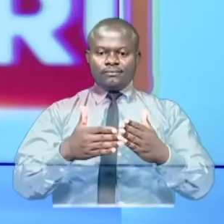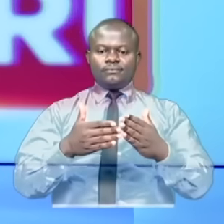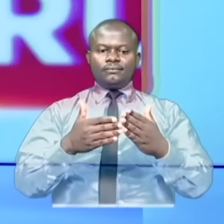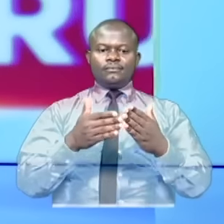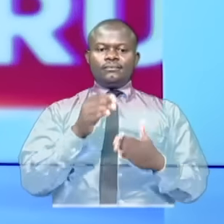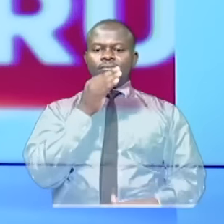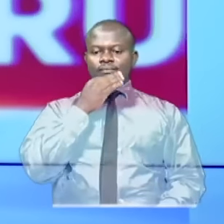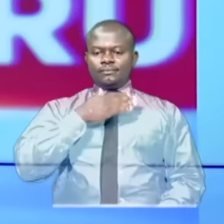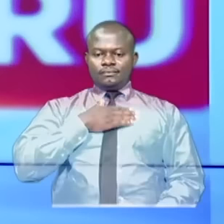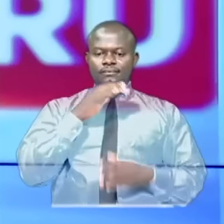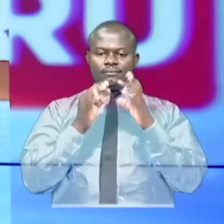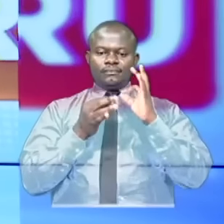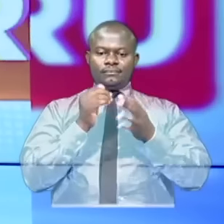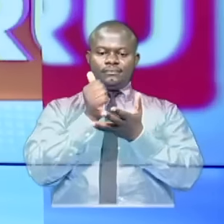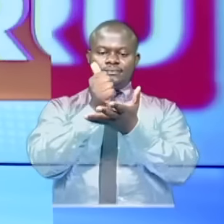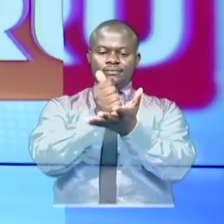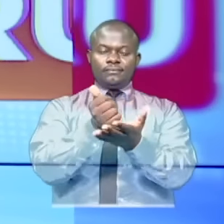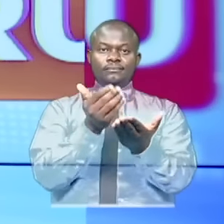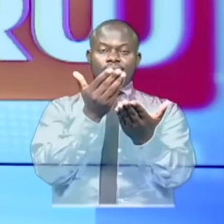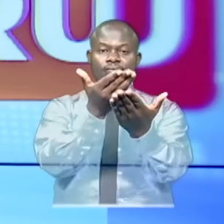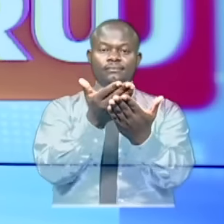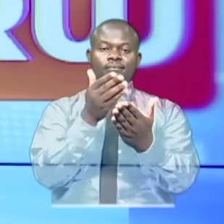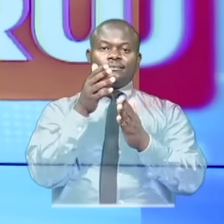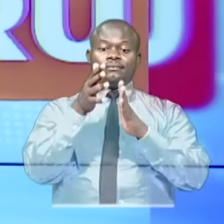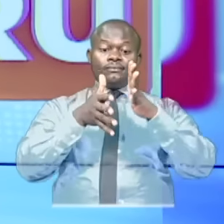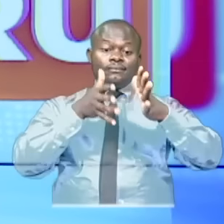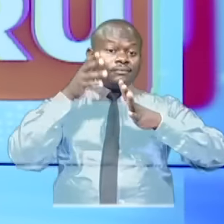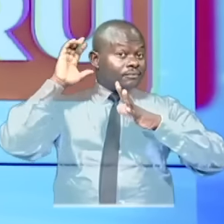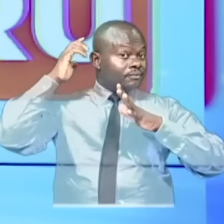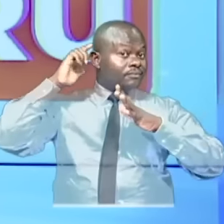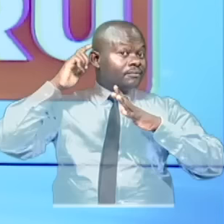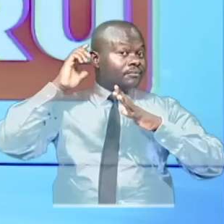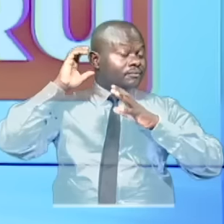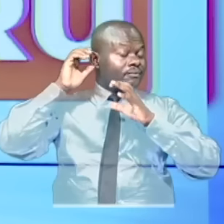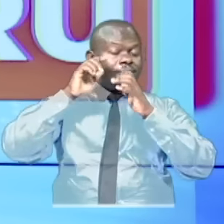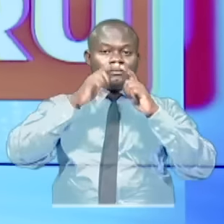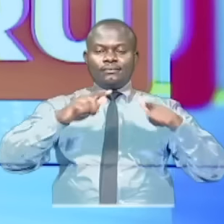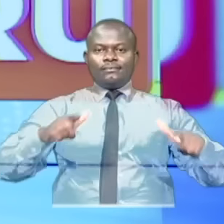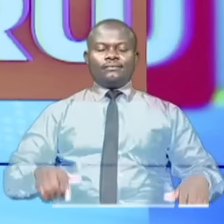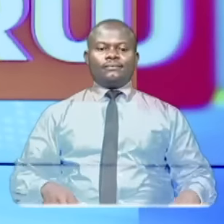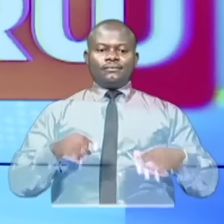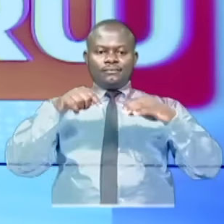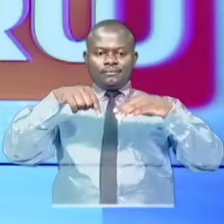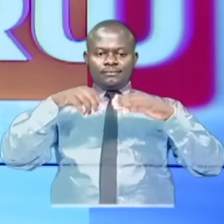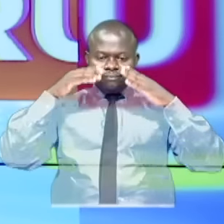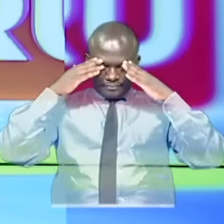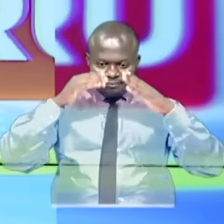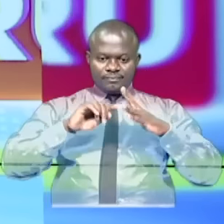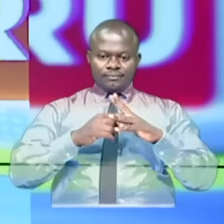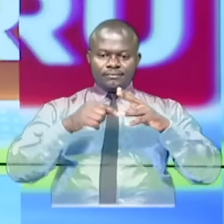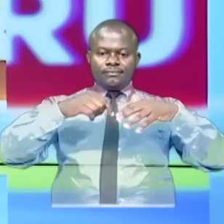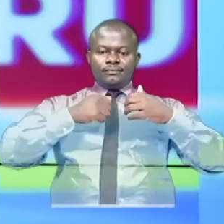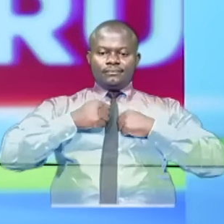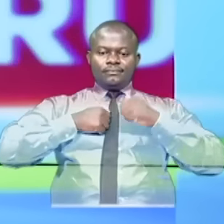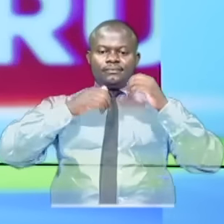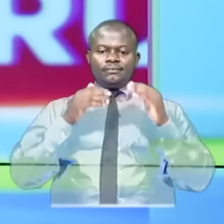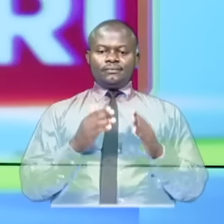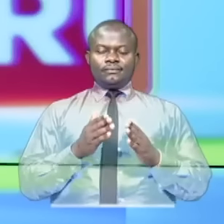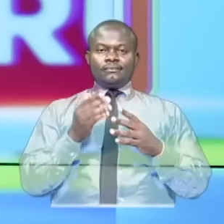na Fideliza Imbuto ugiye kudufasha kubagezaho aya makuru mu rurimi rw'amarenga ndi Bonaventure Cyubahiro rero amakuru yacu tuyahereye hano mu Rwanda